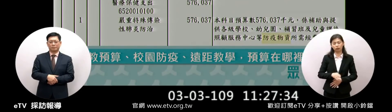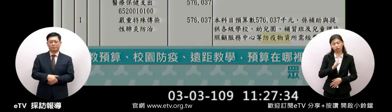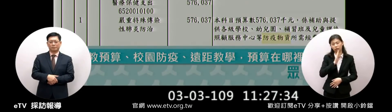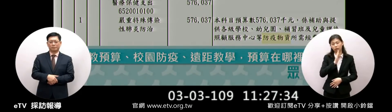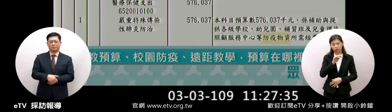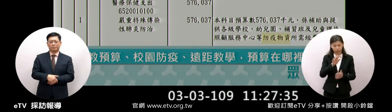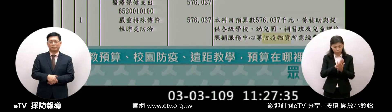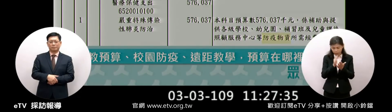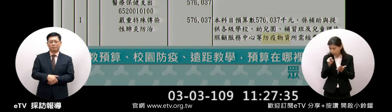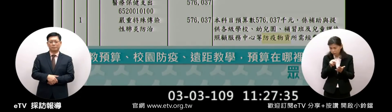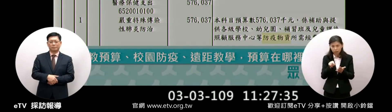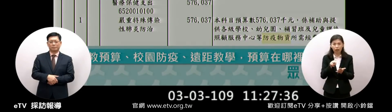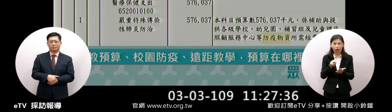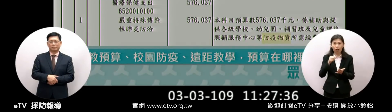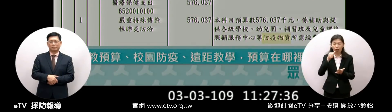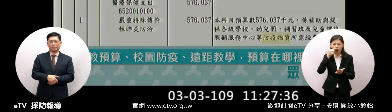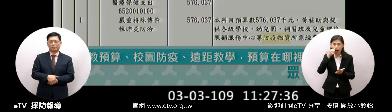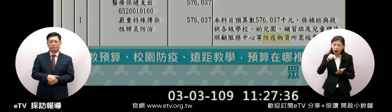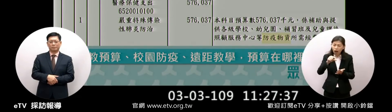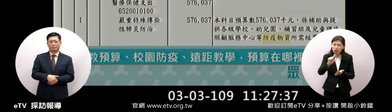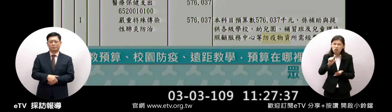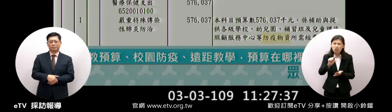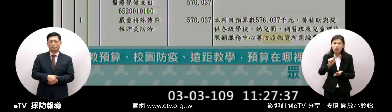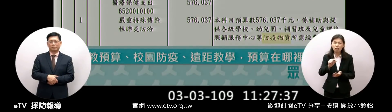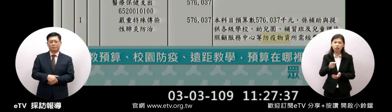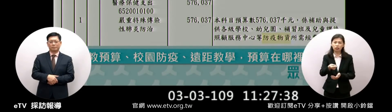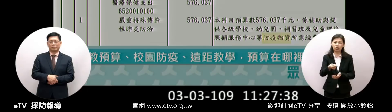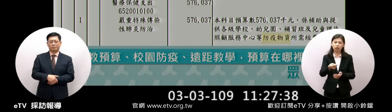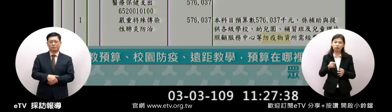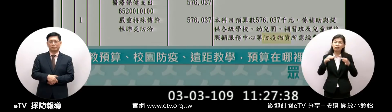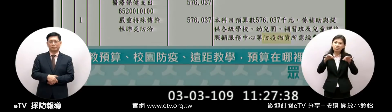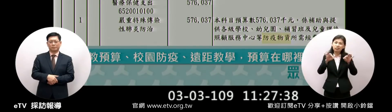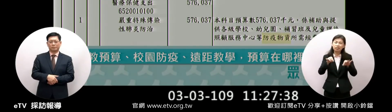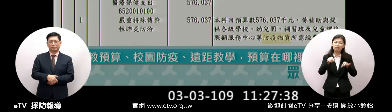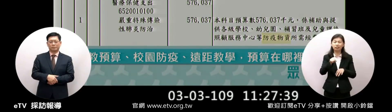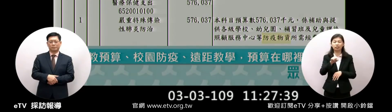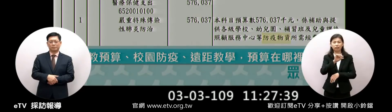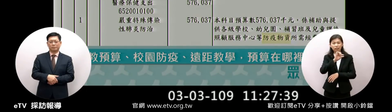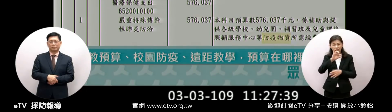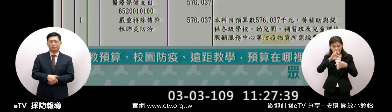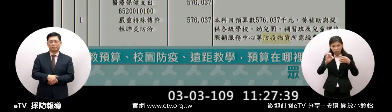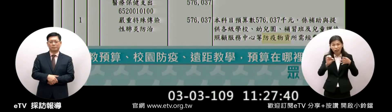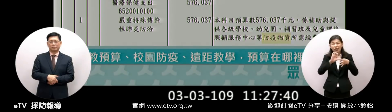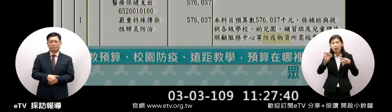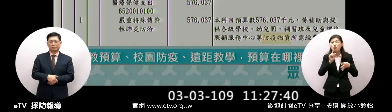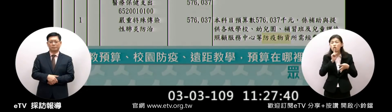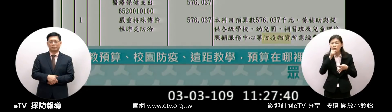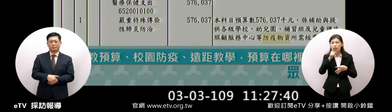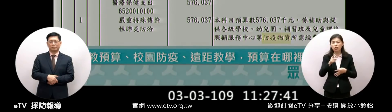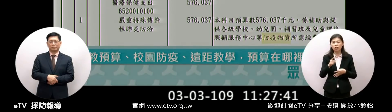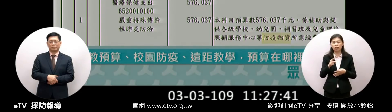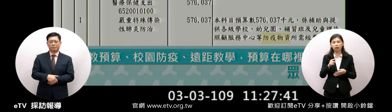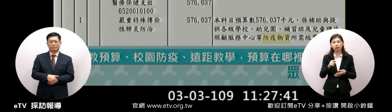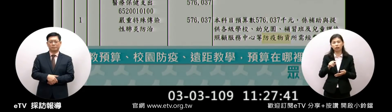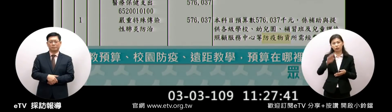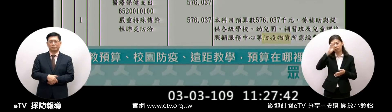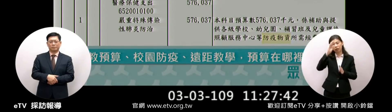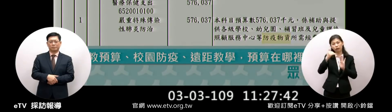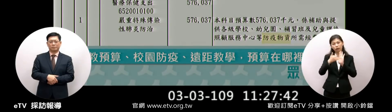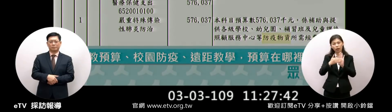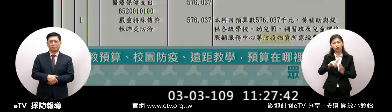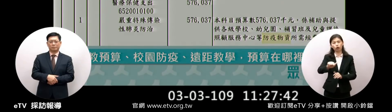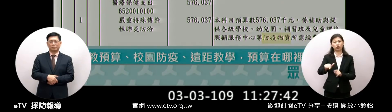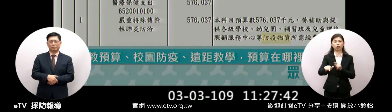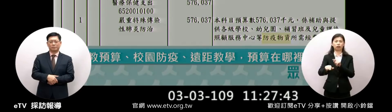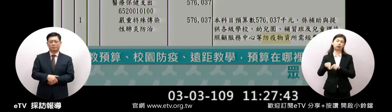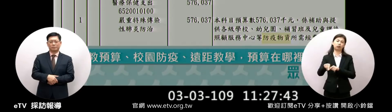我自己还左右翻了一下想说是不是漏页了，没有，教育部只有编了这么一条，这么一条里面呢，它就只有讲到防疫的物